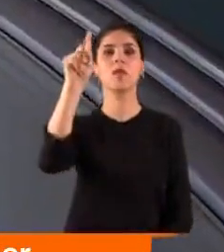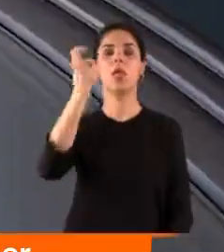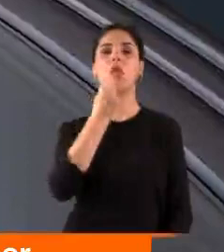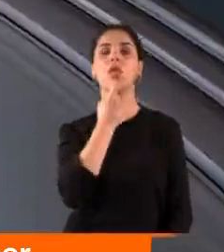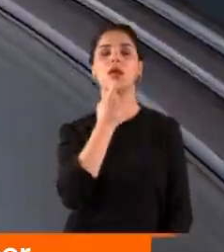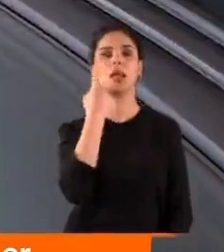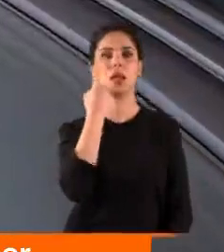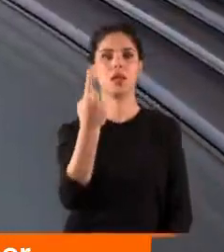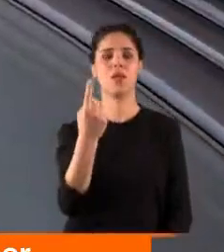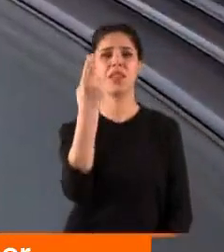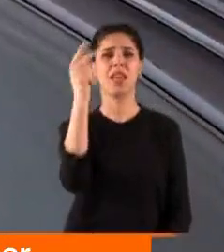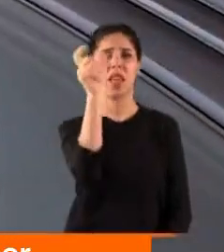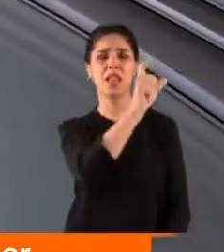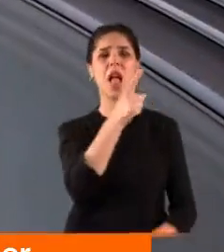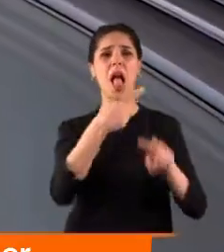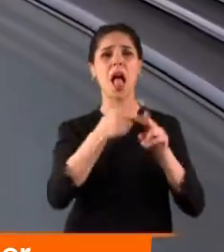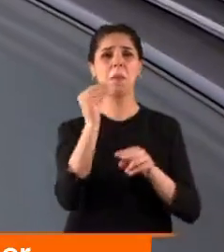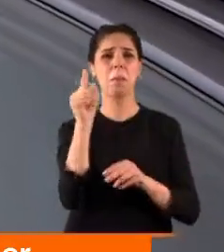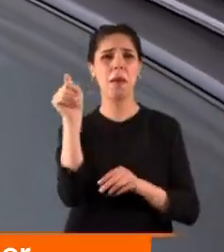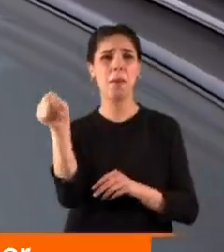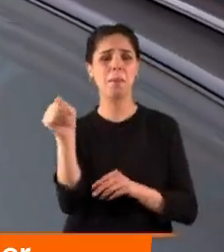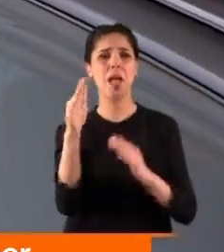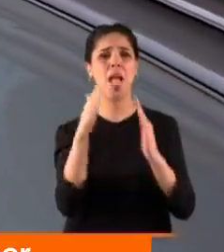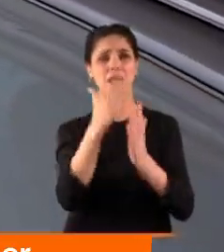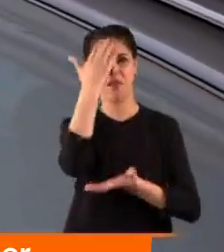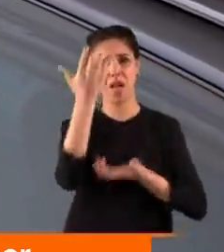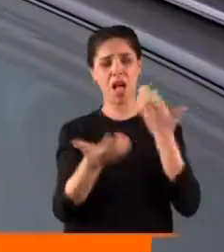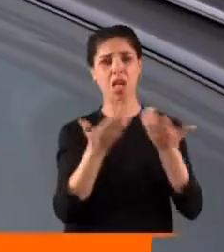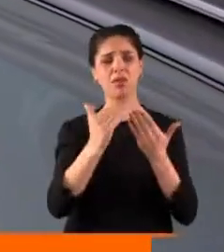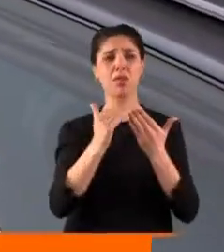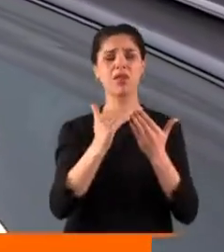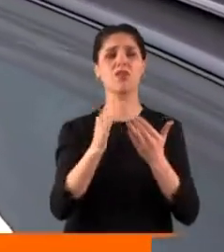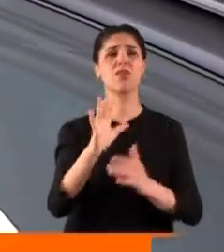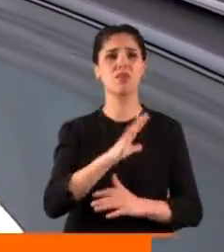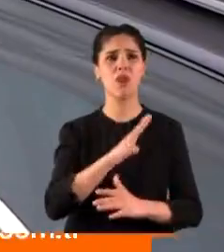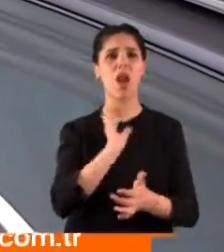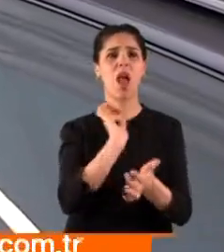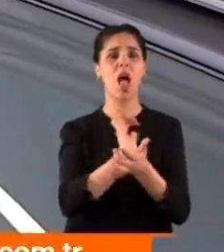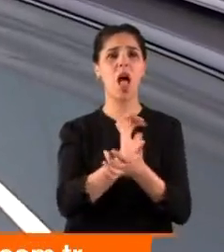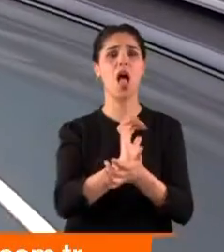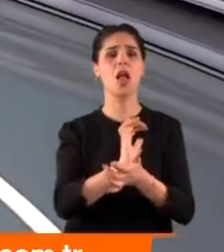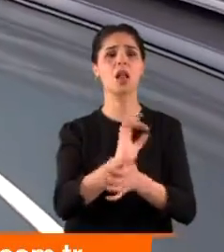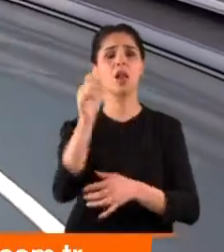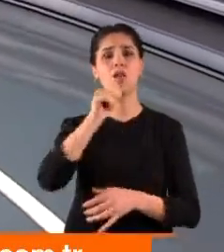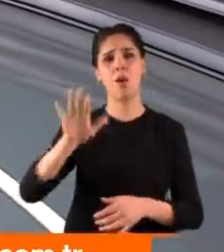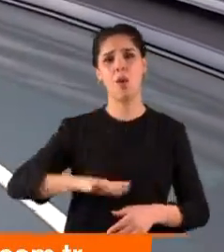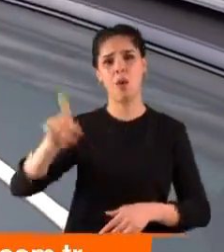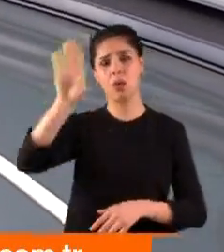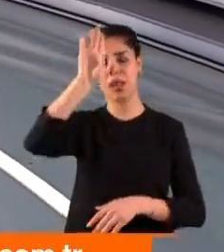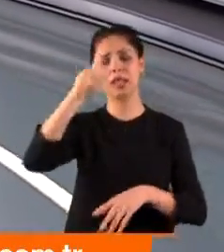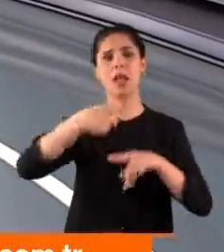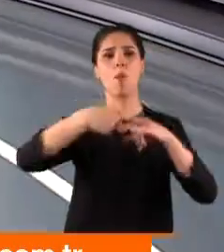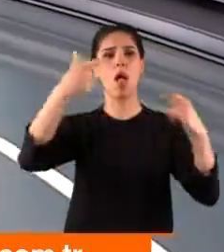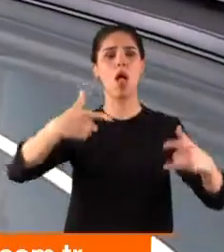2019 yılıydı. 7 aylık Ali Emir bebeğin evde aniden ateşi yükselmiş ve ailesi vakit kaybetmeden oğullarını